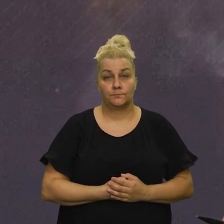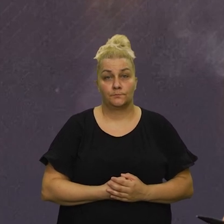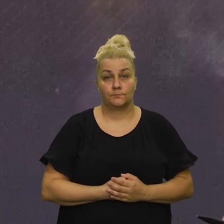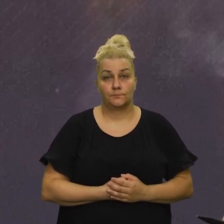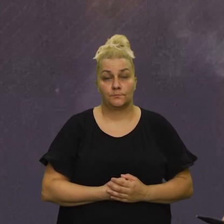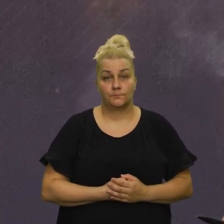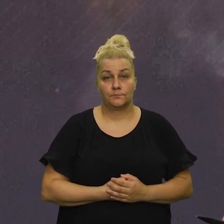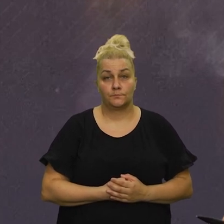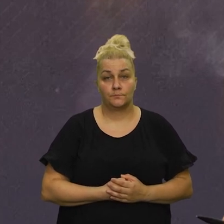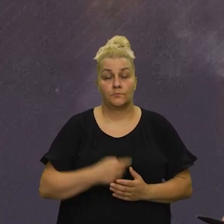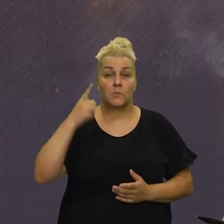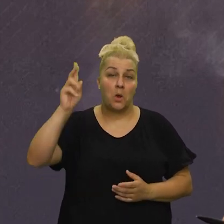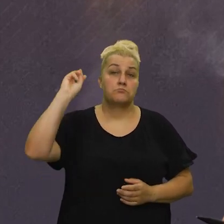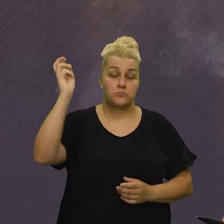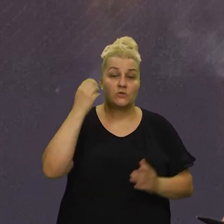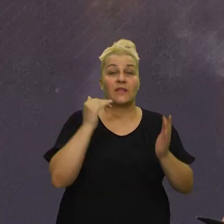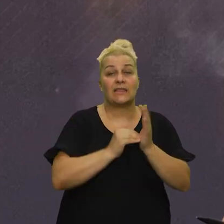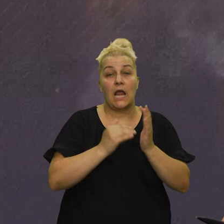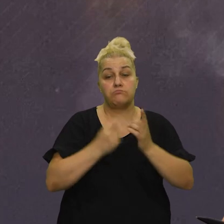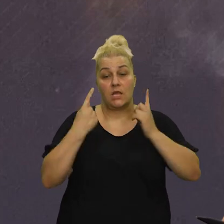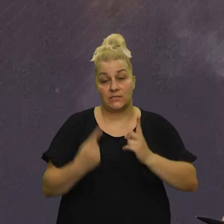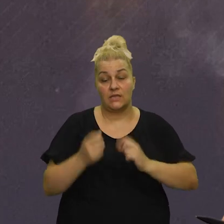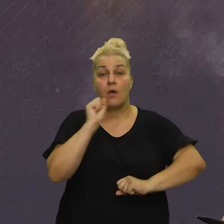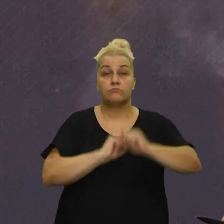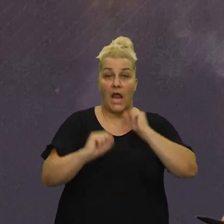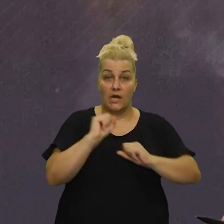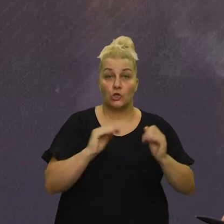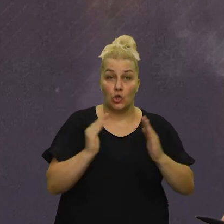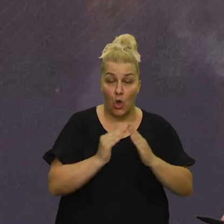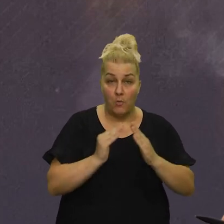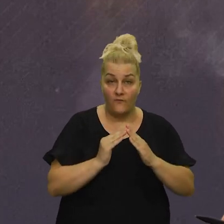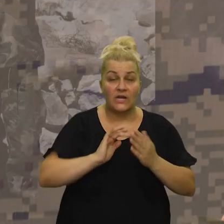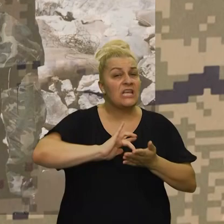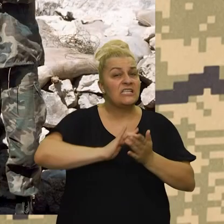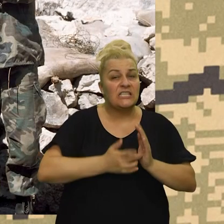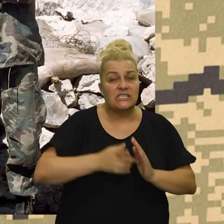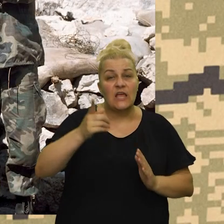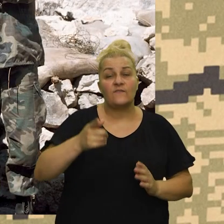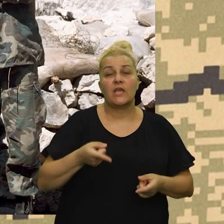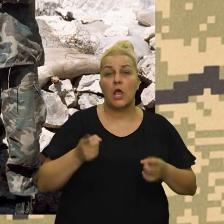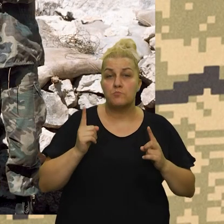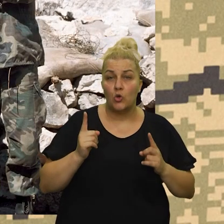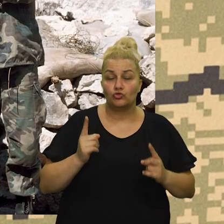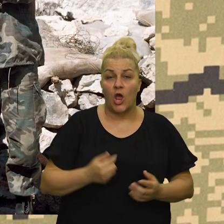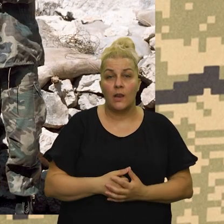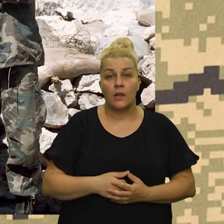kada je trebalo stati na branik domovine, svi su Imoćani,